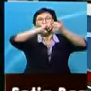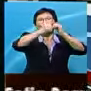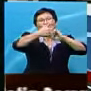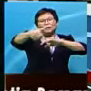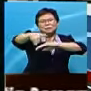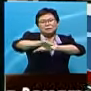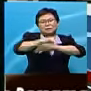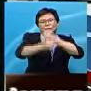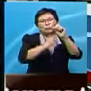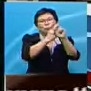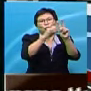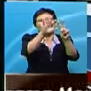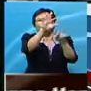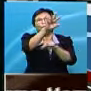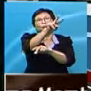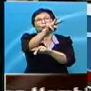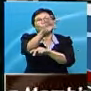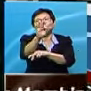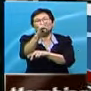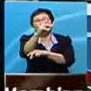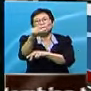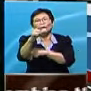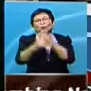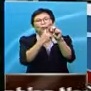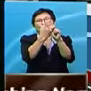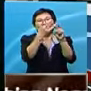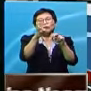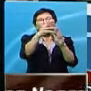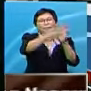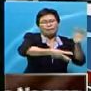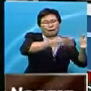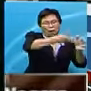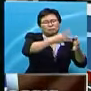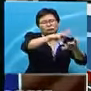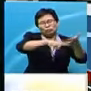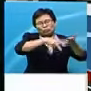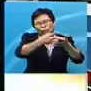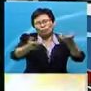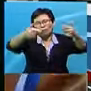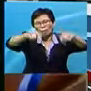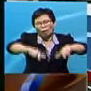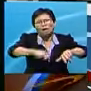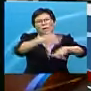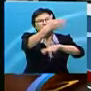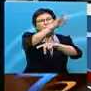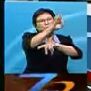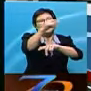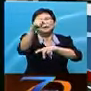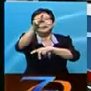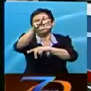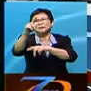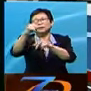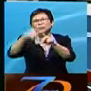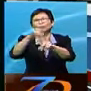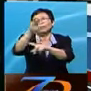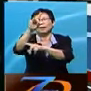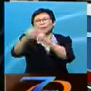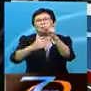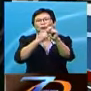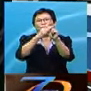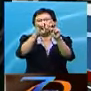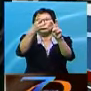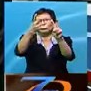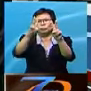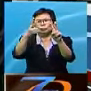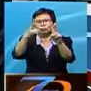SEA ke-29 Kuala Lumpur 2017 dan Sukan Para ASEAN yang dijadual berlangsung 19 hingga 31 Ogos tahun depan.